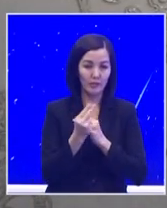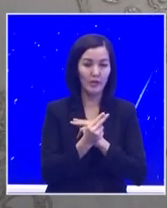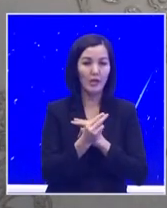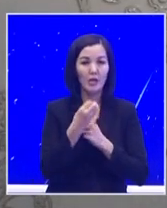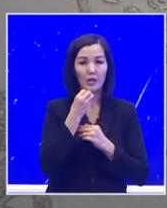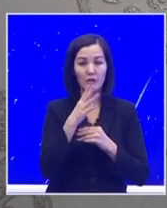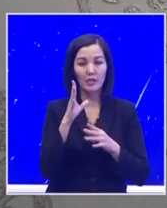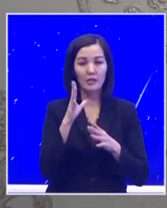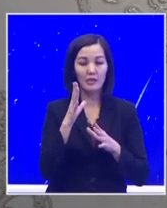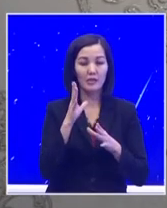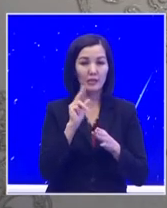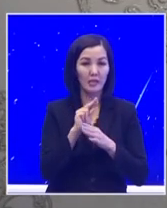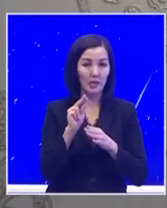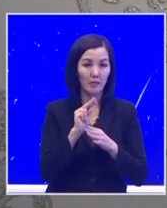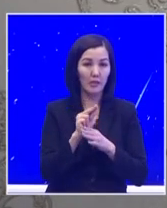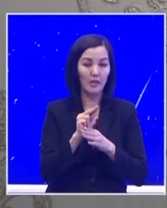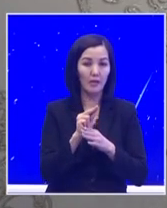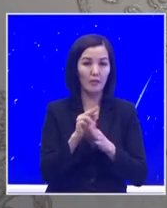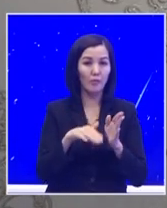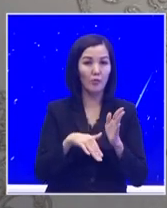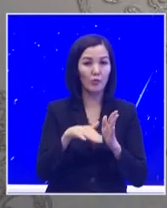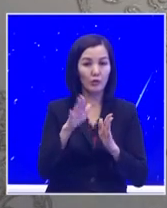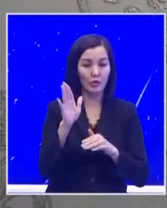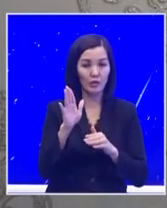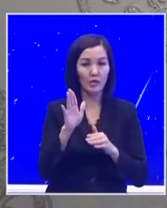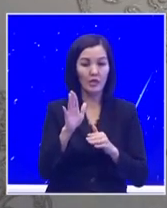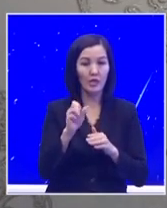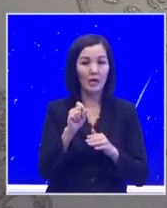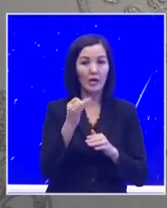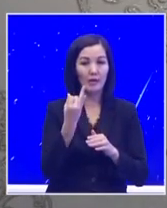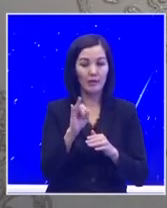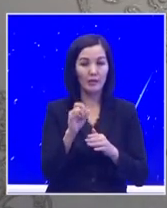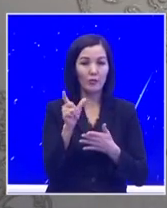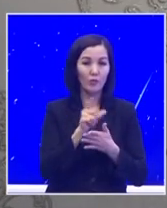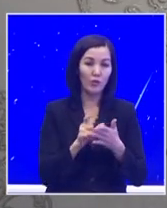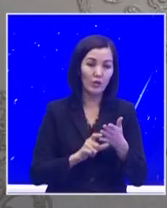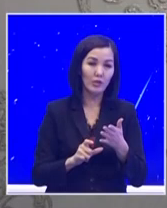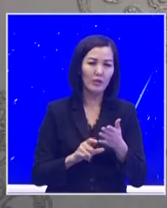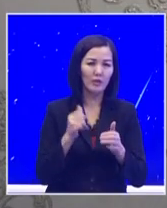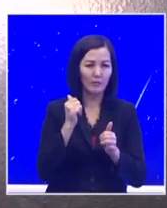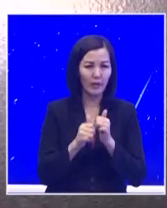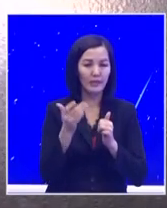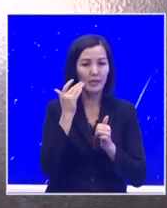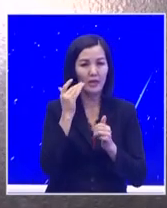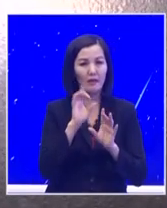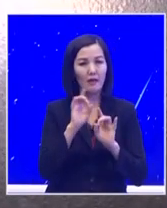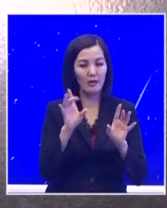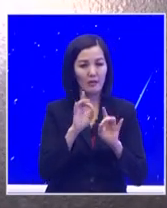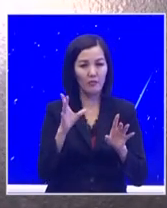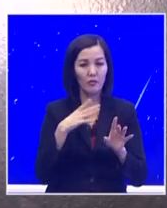жақсы тәрбиелеп өсірді деп ойлаймын. Көпшілі бол деп осы Абай атамыздың тақпақтарын мен ақ тәрбиелеп өсірді.